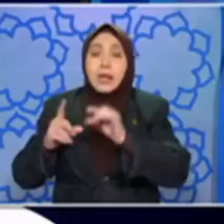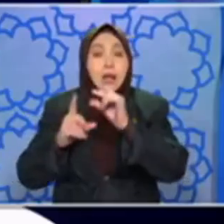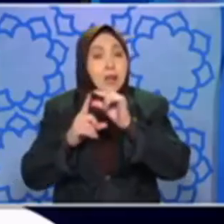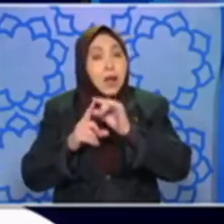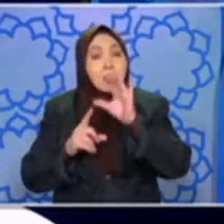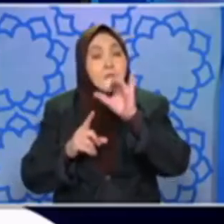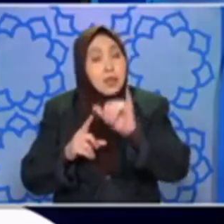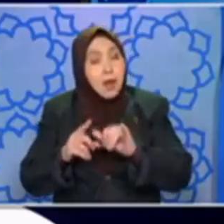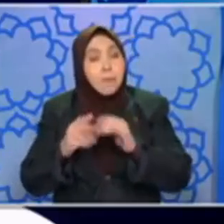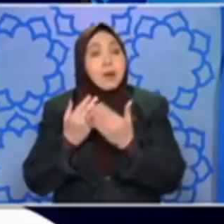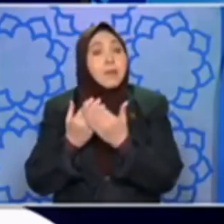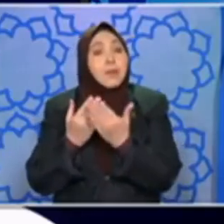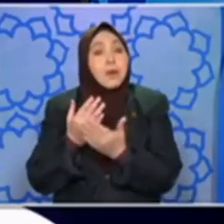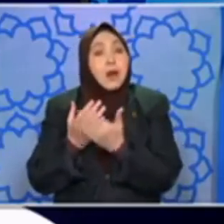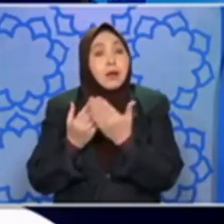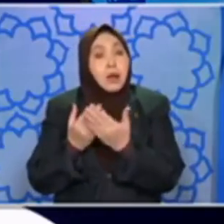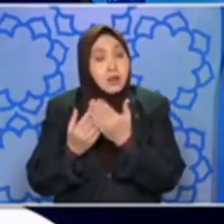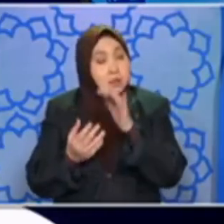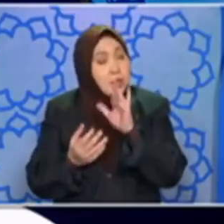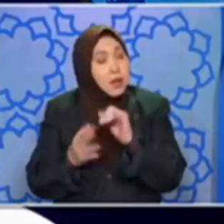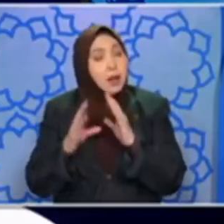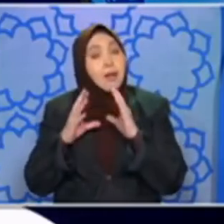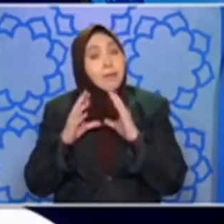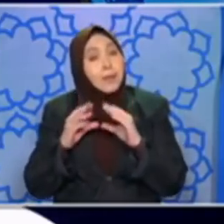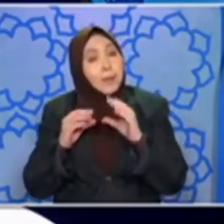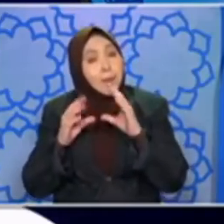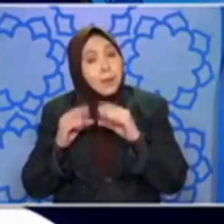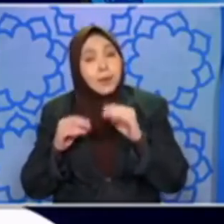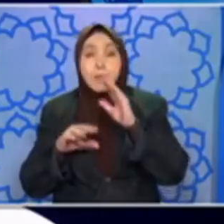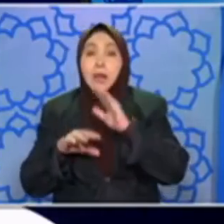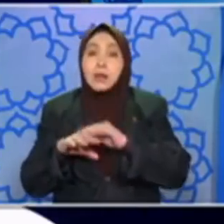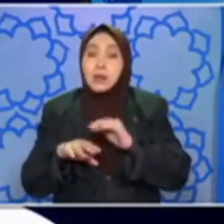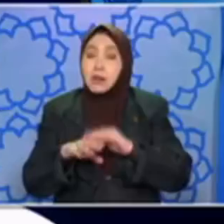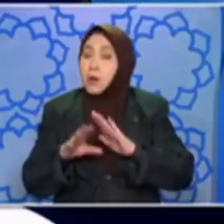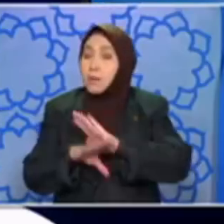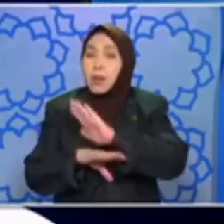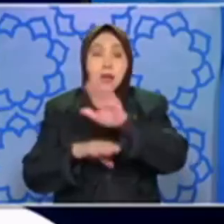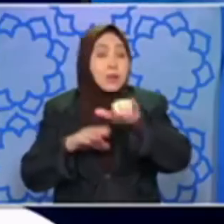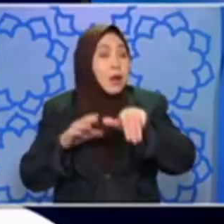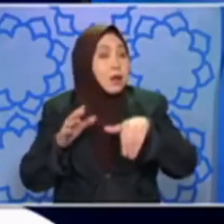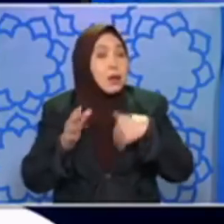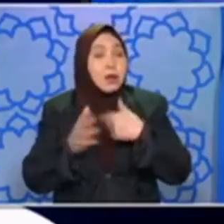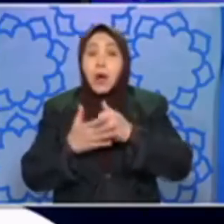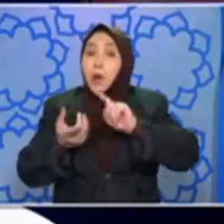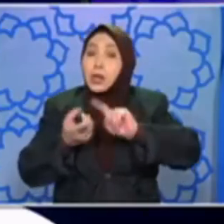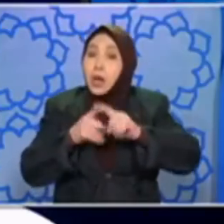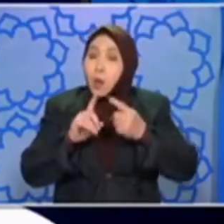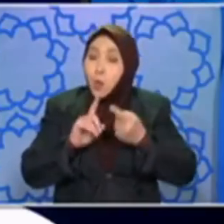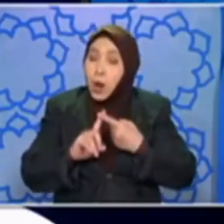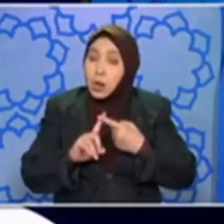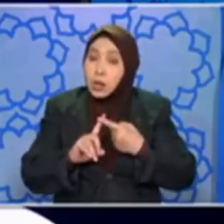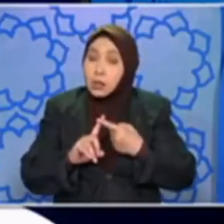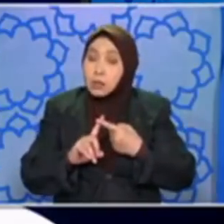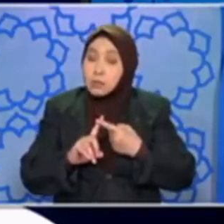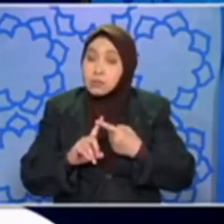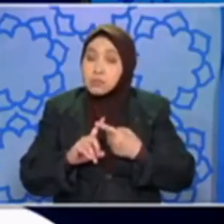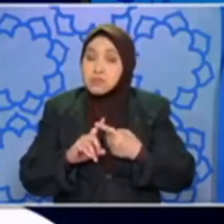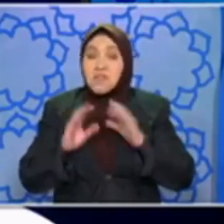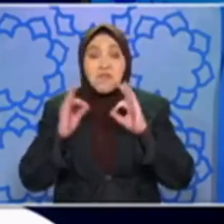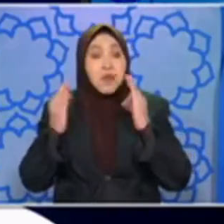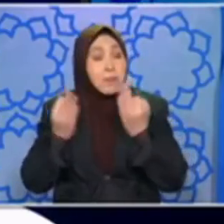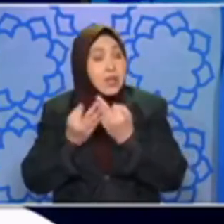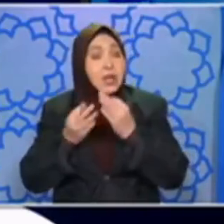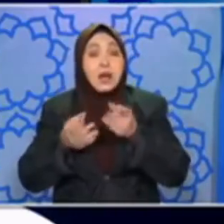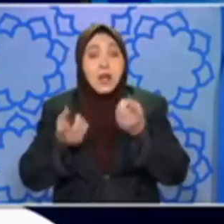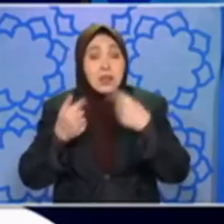yang memudahkan, yang lembut kepada saudara ataupun kawan-kawan kerabat yang meminta